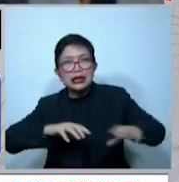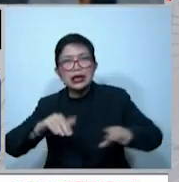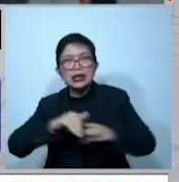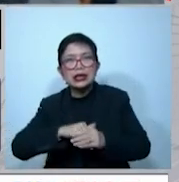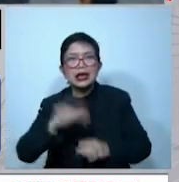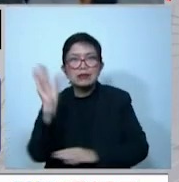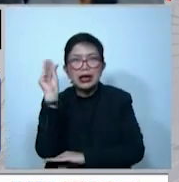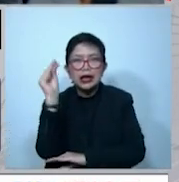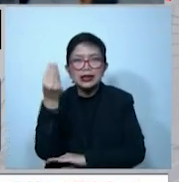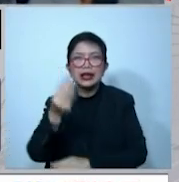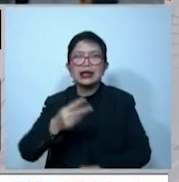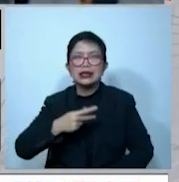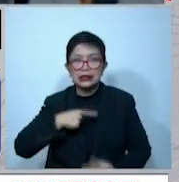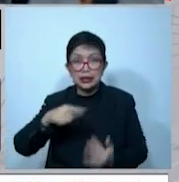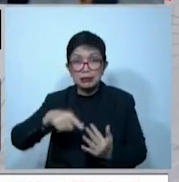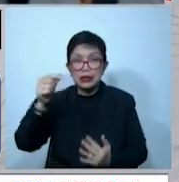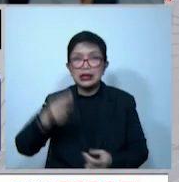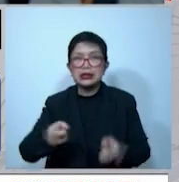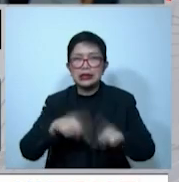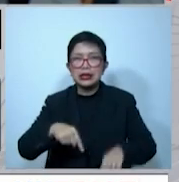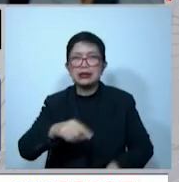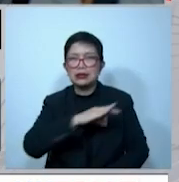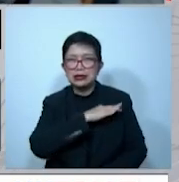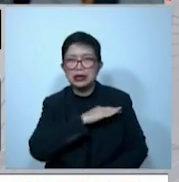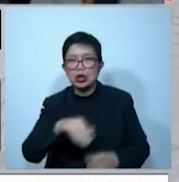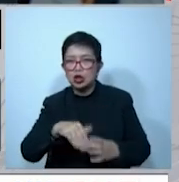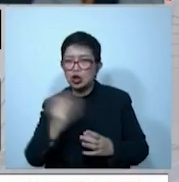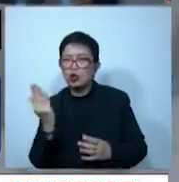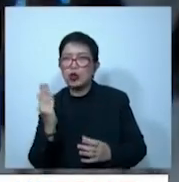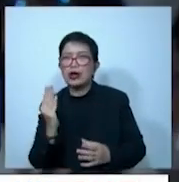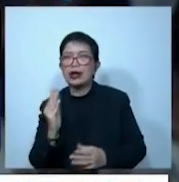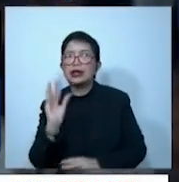Jakarta. Jika saya terpilih presiden, maka yang luar Jakarta